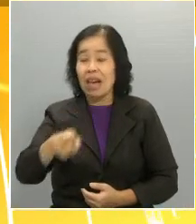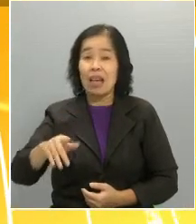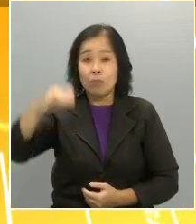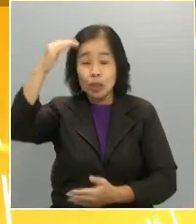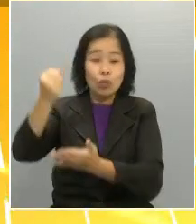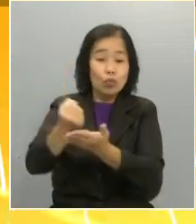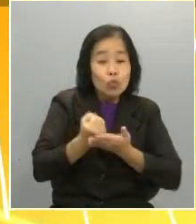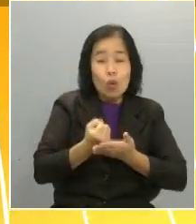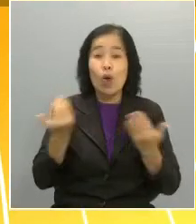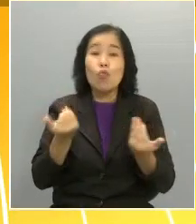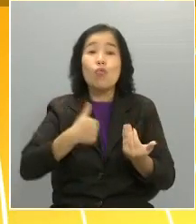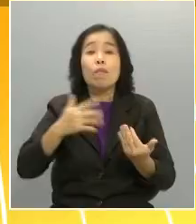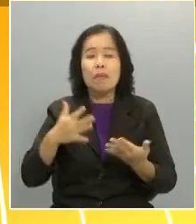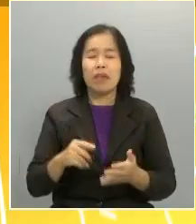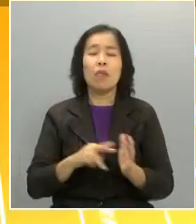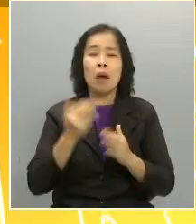านี้ต้องขอบคุณ